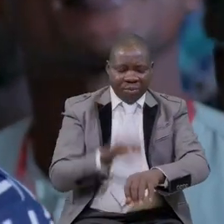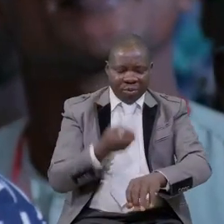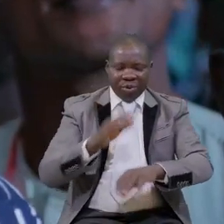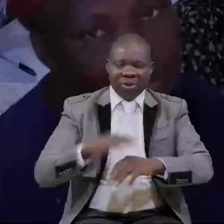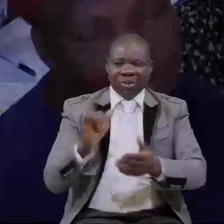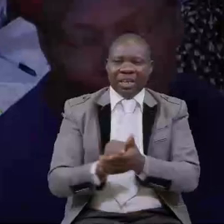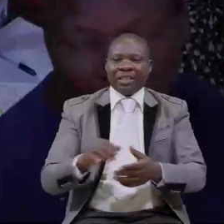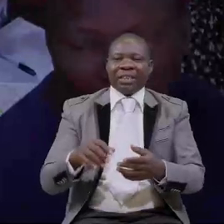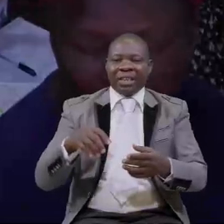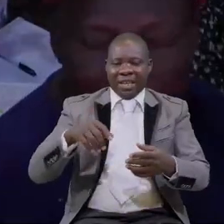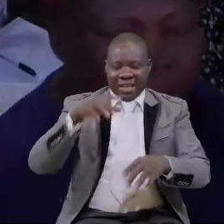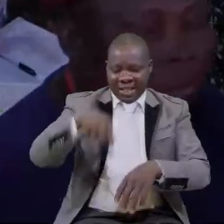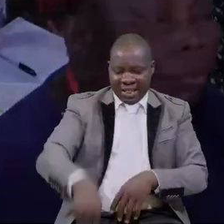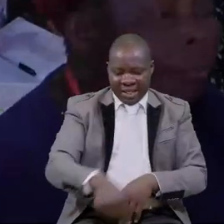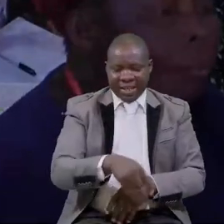Et comme